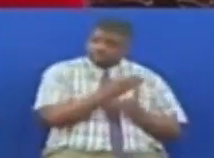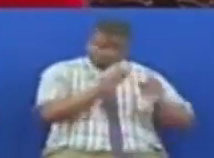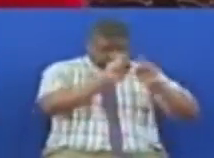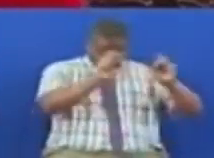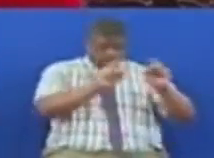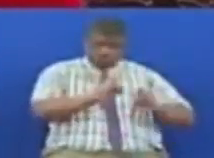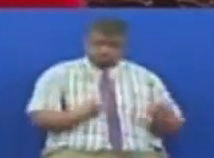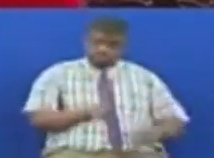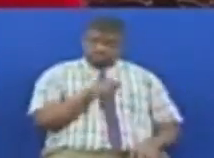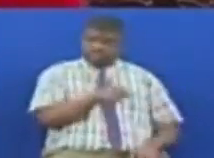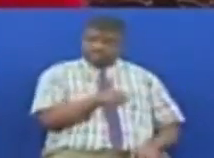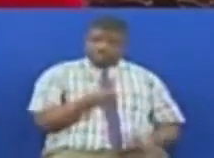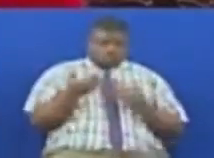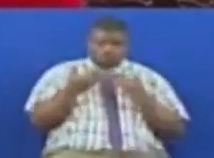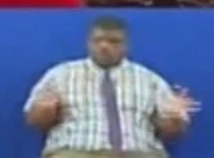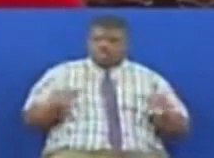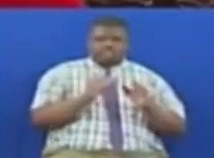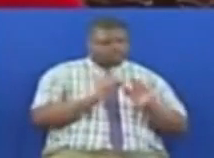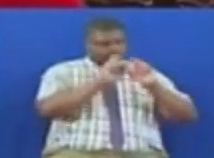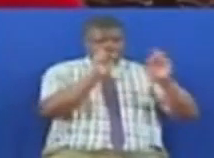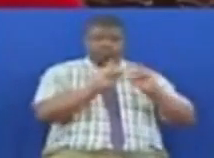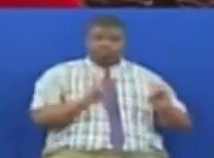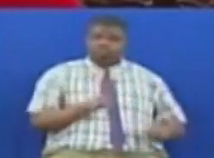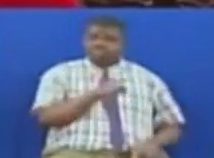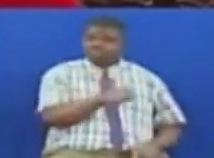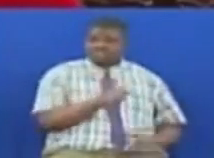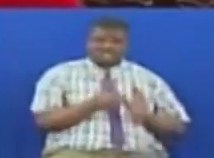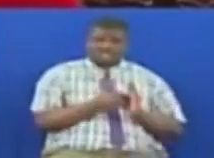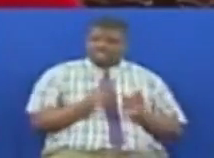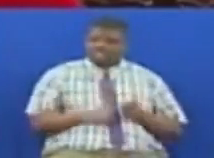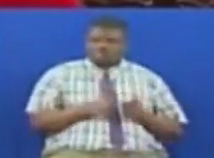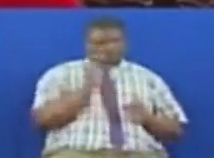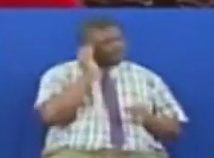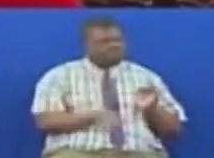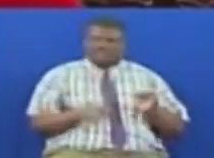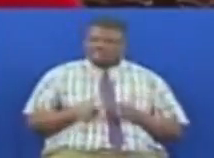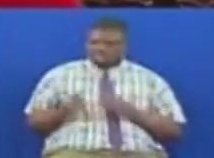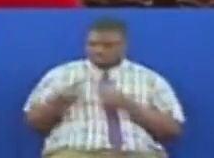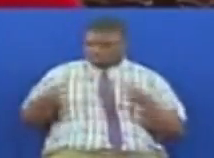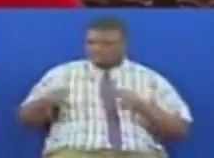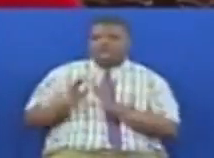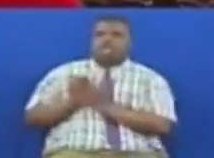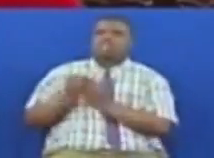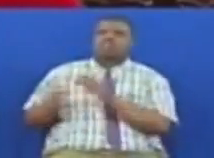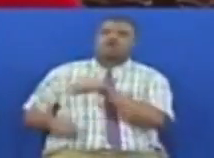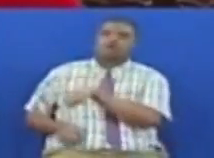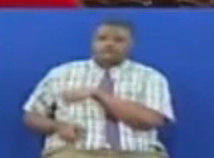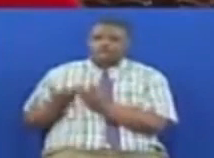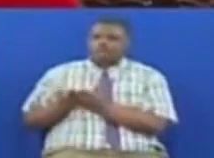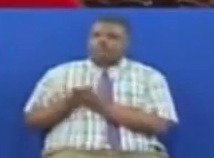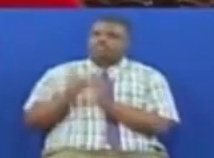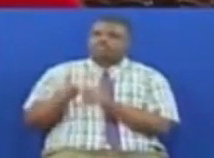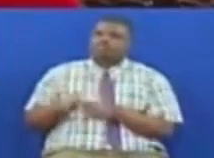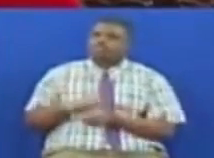ni dhahiri kwamba vifungu hivyo vya sheria vitakuwa batili na kukinzana na katiba. Kwa sababu kifungu cha 4.2 kinachopendekezwa kipo